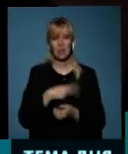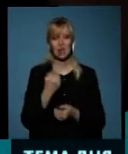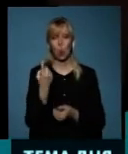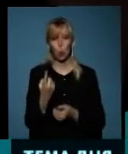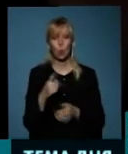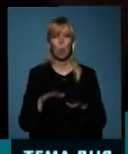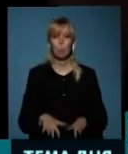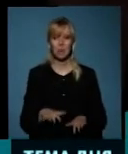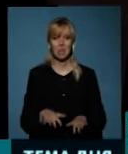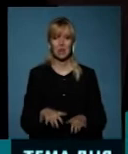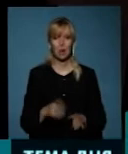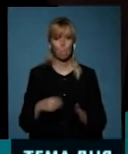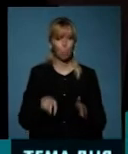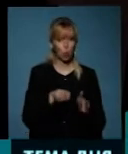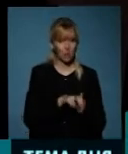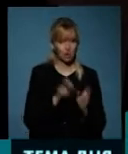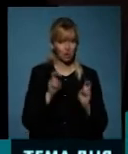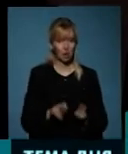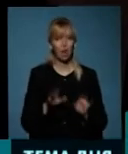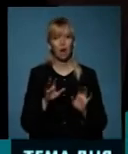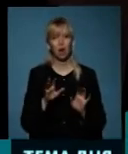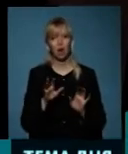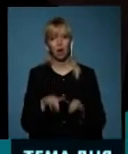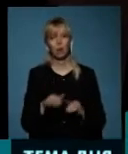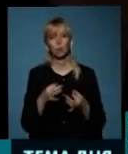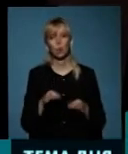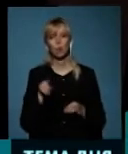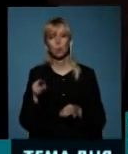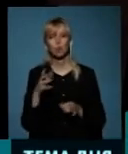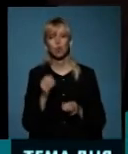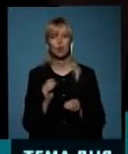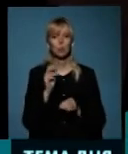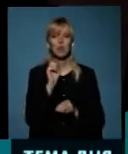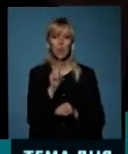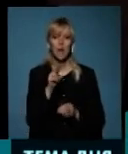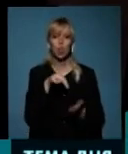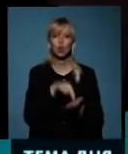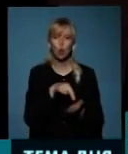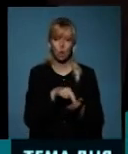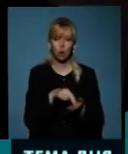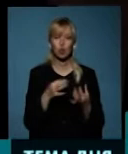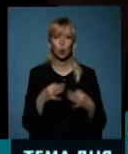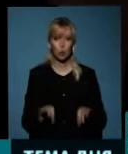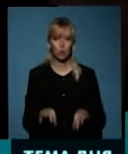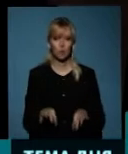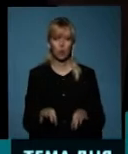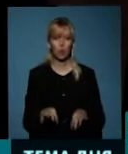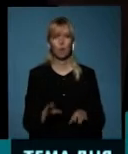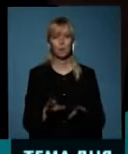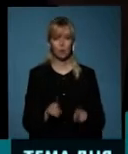21 місце посадочне, і заводом виготовником дозволено йому ще 12 стоячих. Так. Получається, от